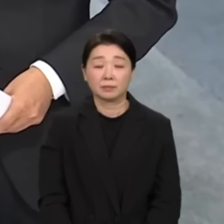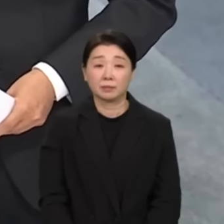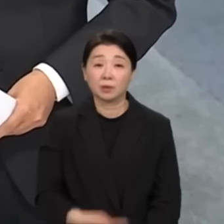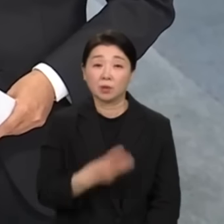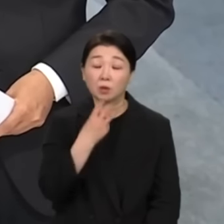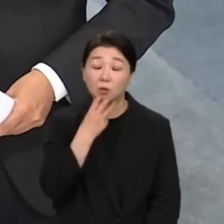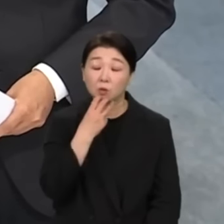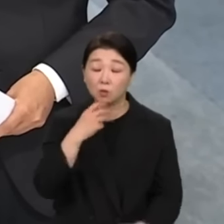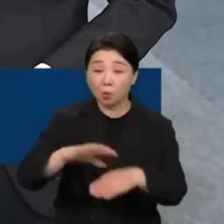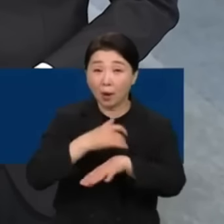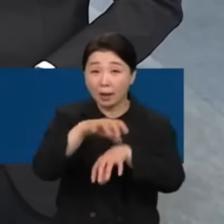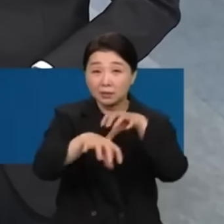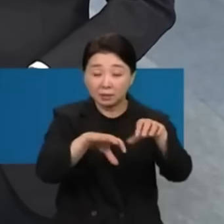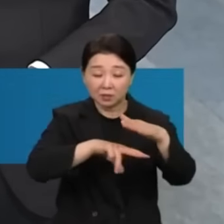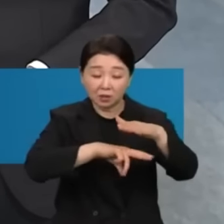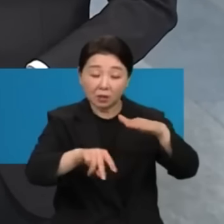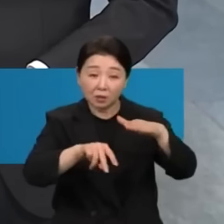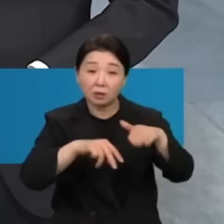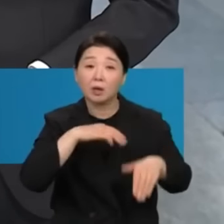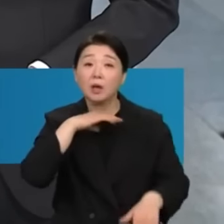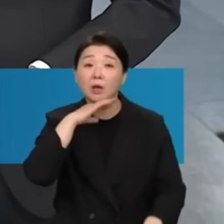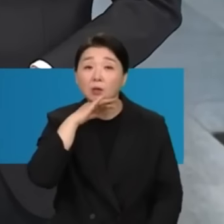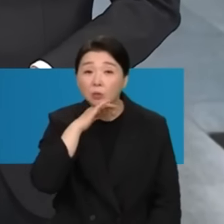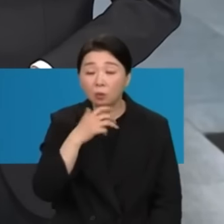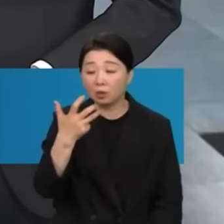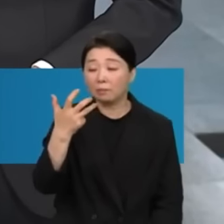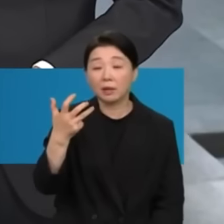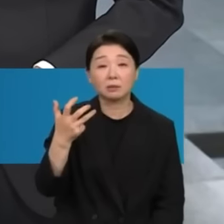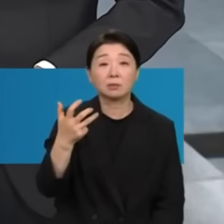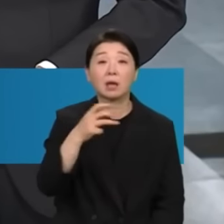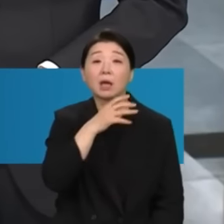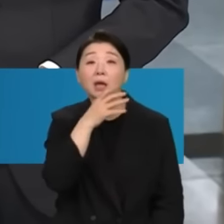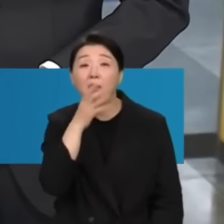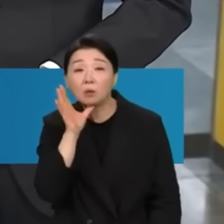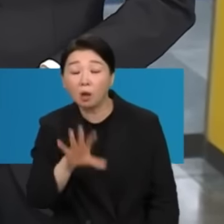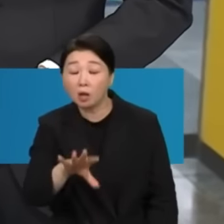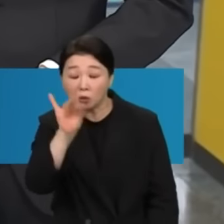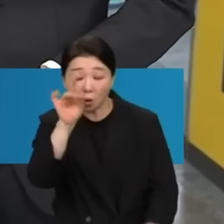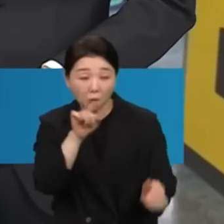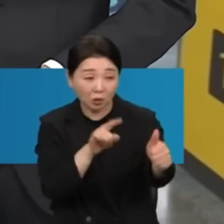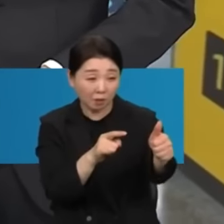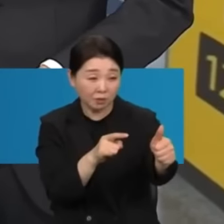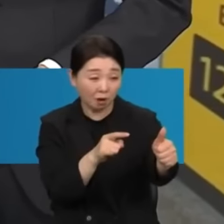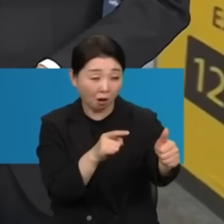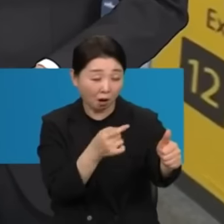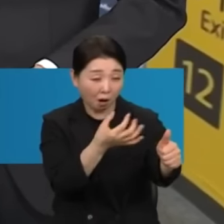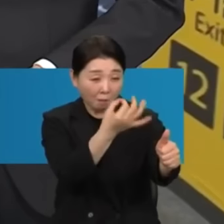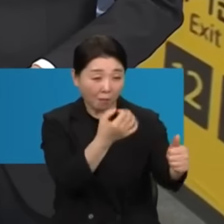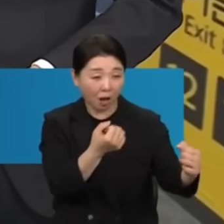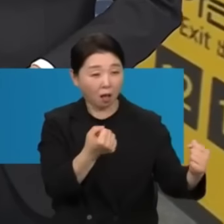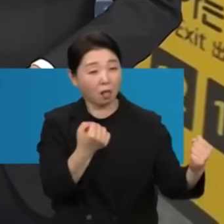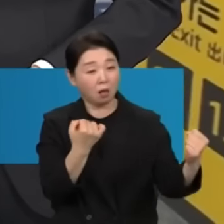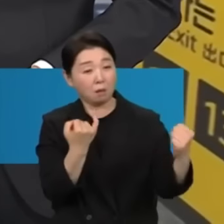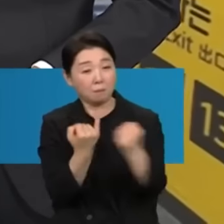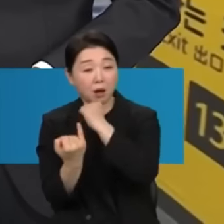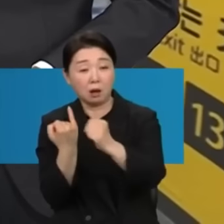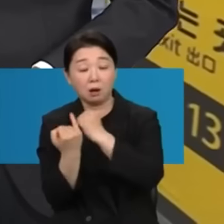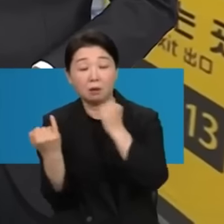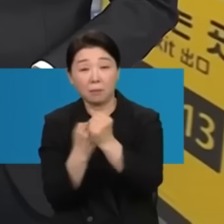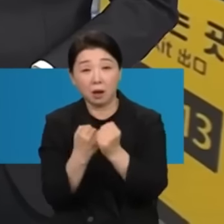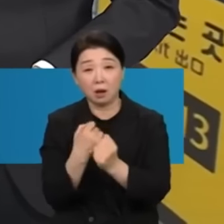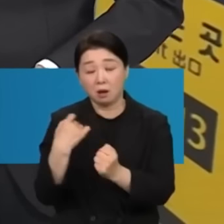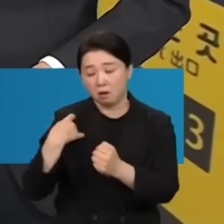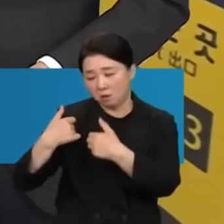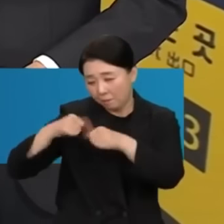서울 왕십리역에서 80대 노인이 처음 보는 남성에게 묻지마식 폭행을 당해 어깨뼈가 부러지고 온몸이